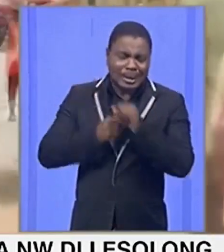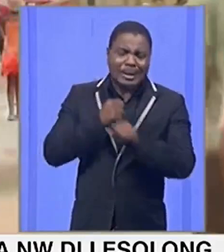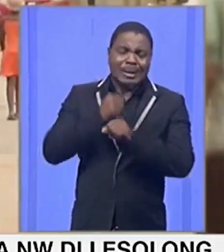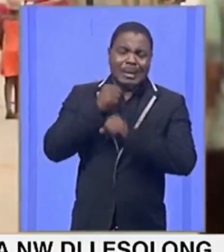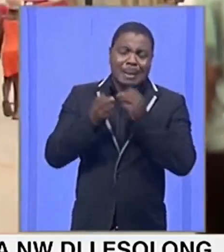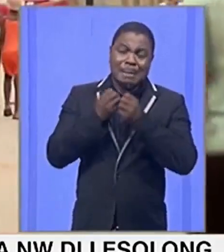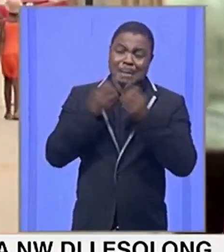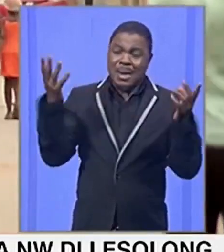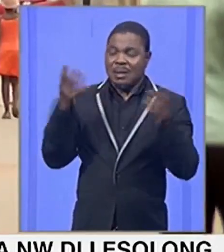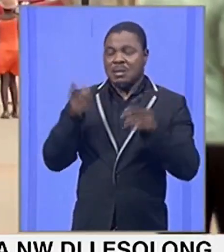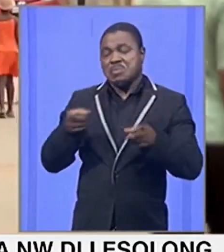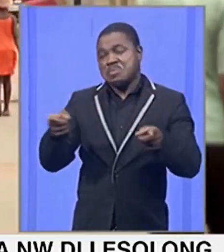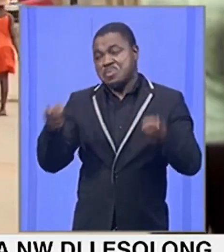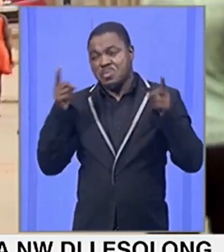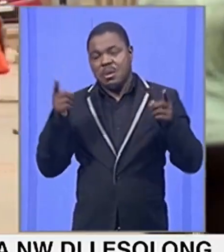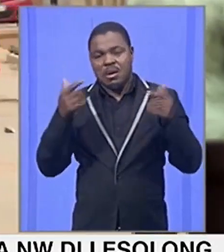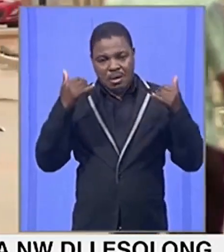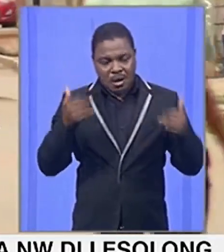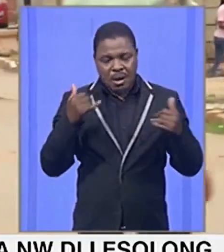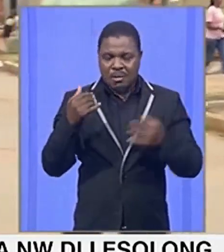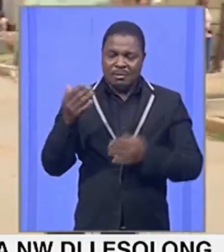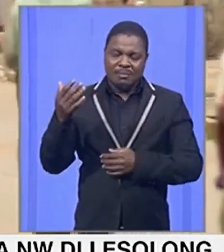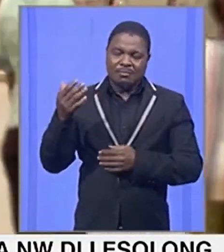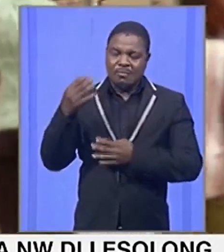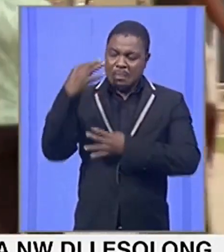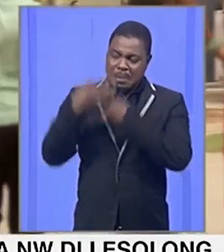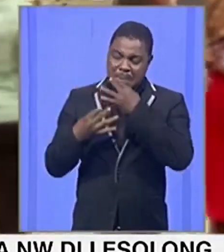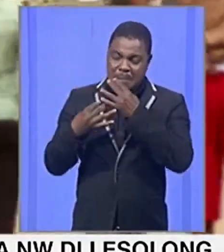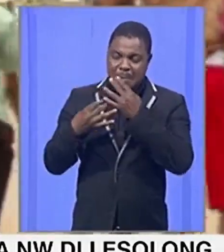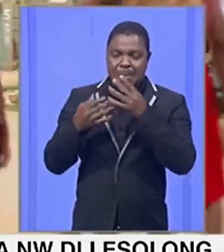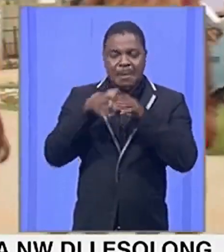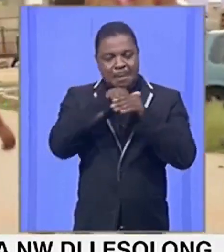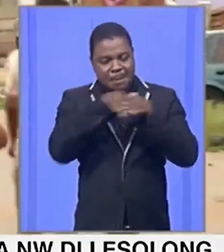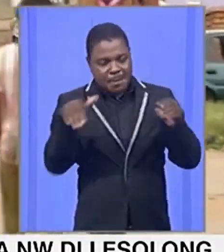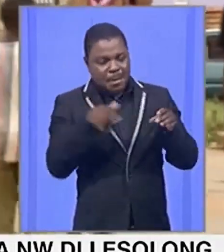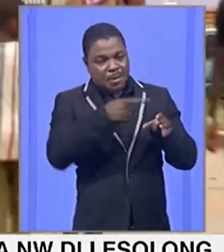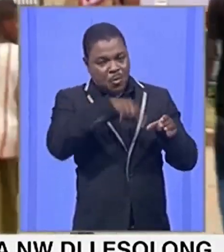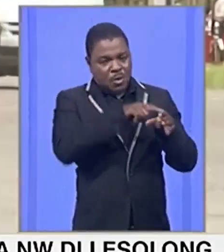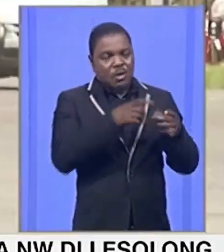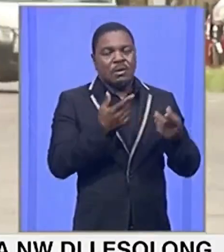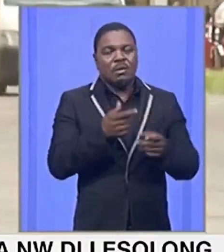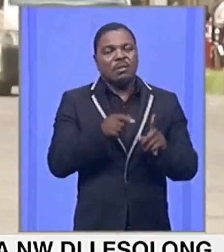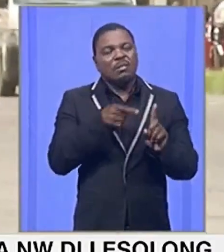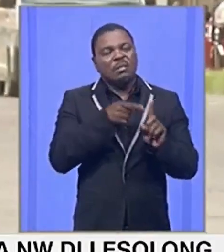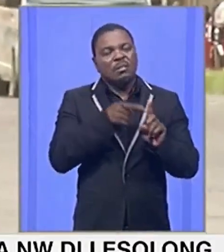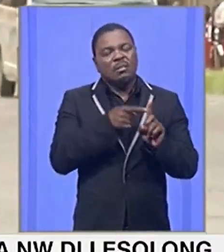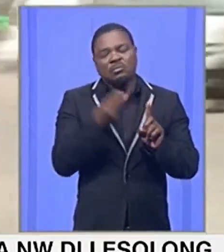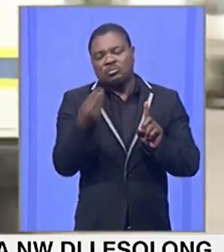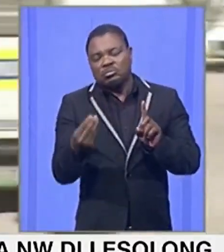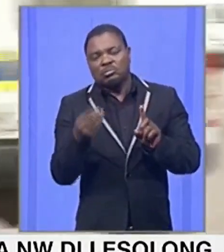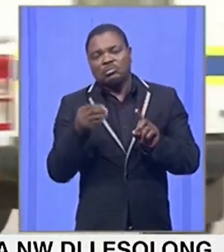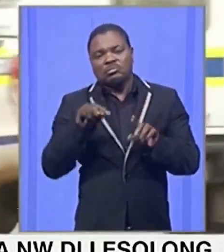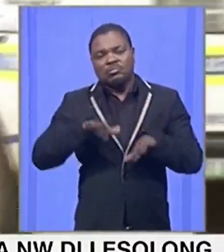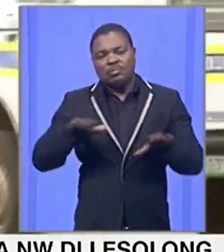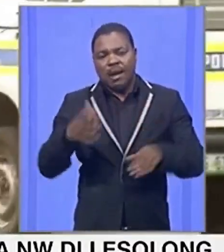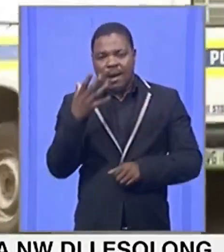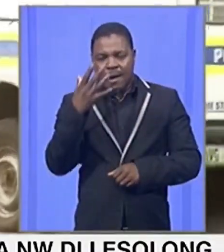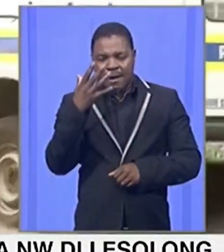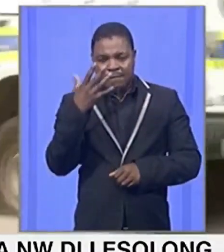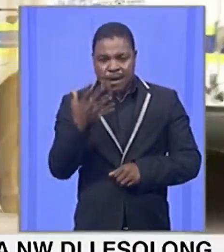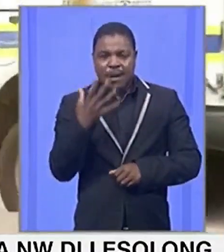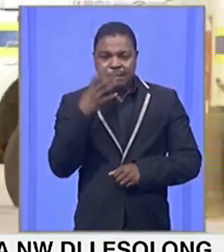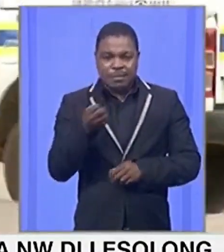feta. Boholo ba bona ba sa tswa kwallwa tjhankaneng. E mong wa bona ke ntate wa bana ba bahlano ya dilemo